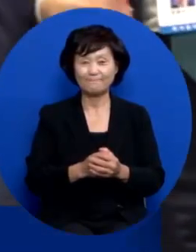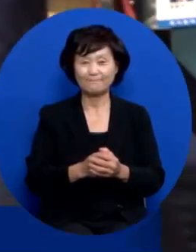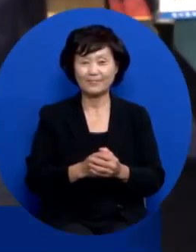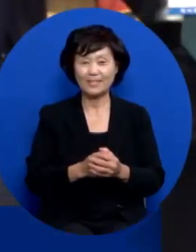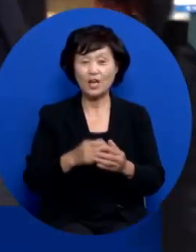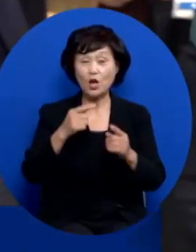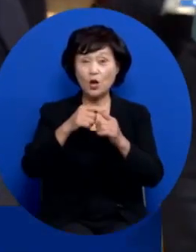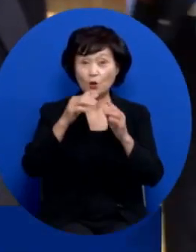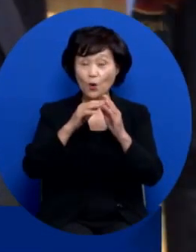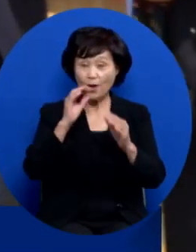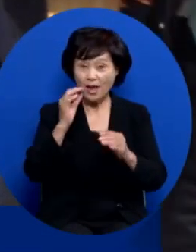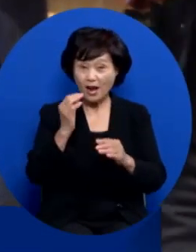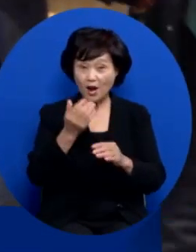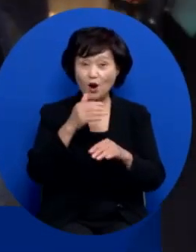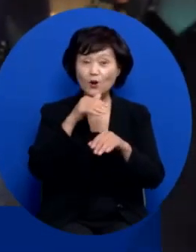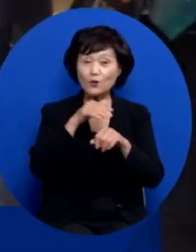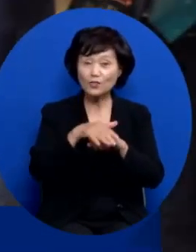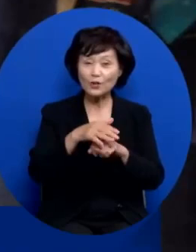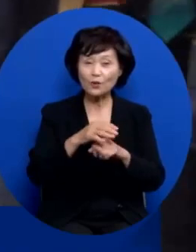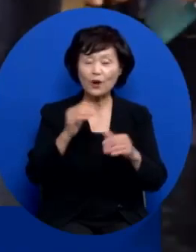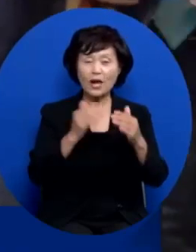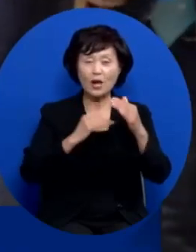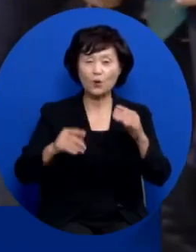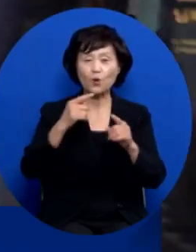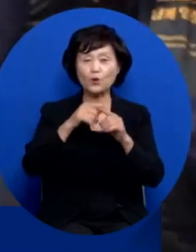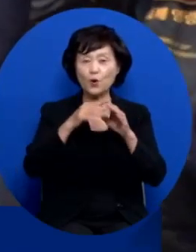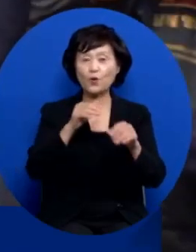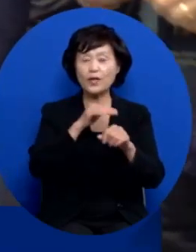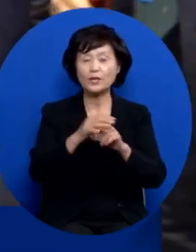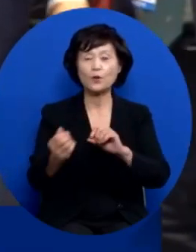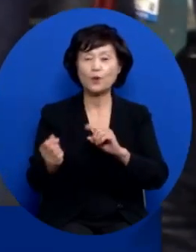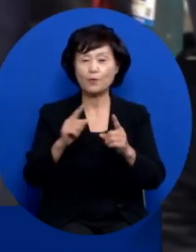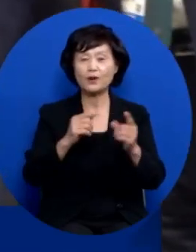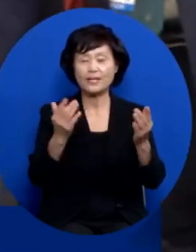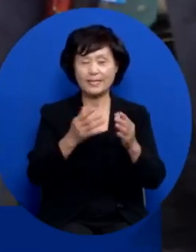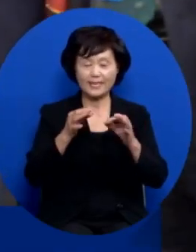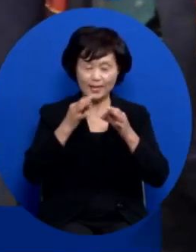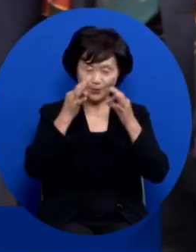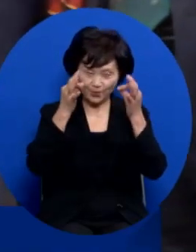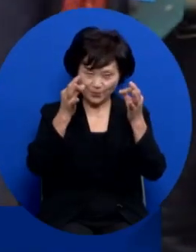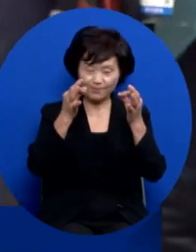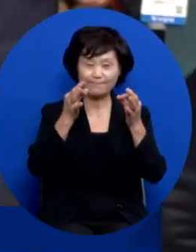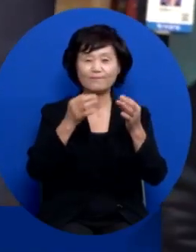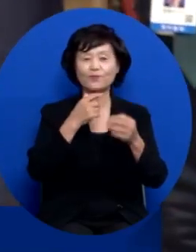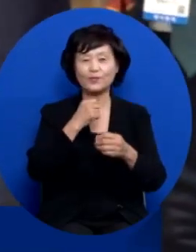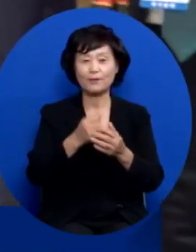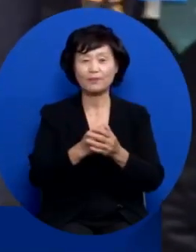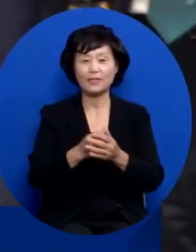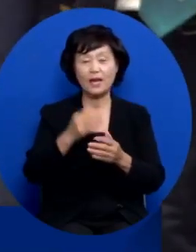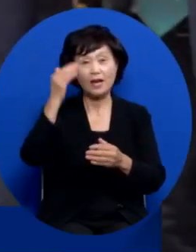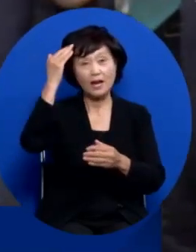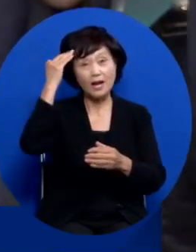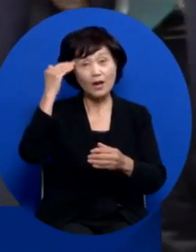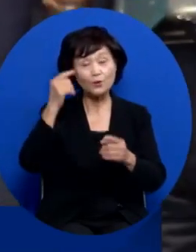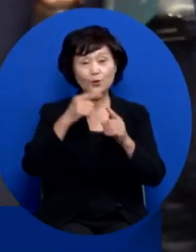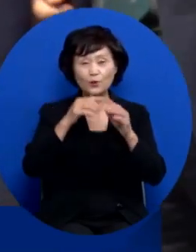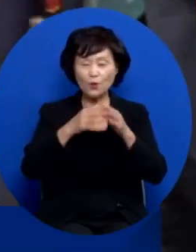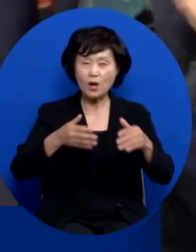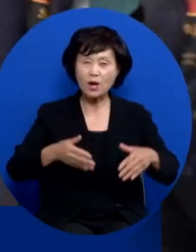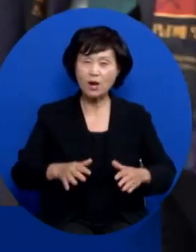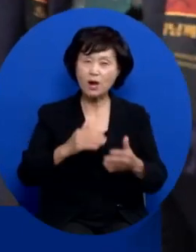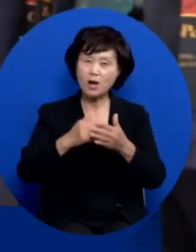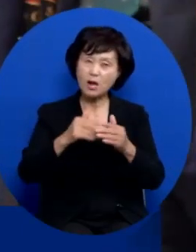그 교회의 거룩성과 공교성을 회복하는 일에 최선을 다하고자 합니다. 그리고 한국교회가 지금 저추상과